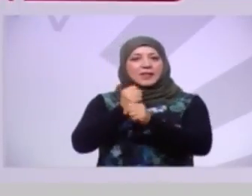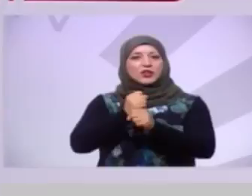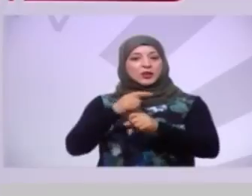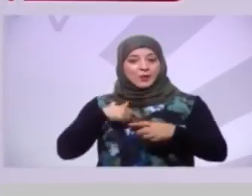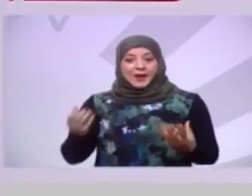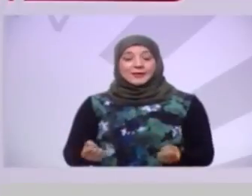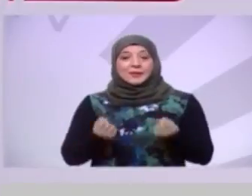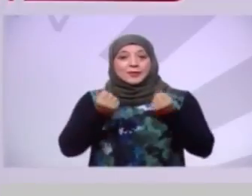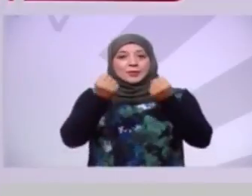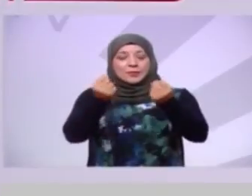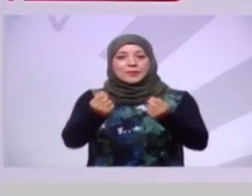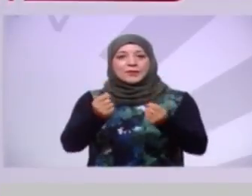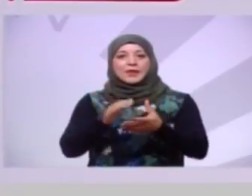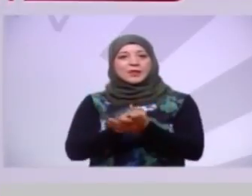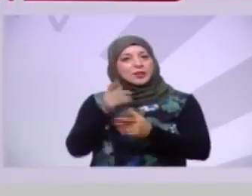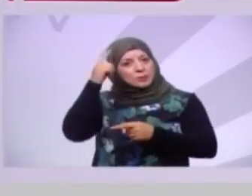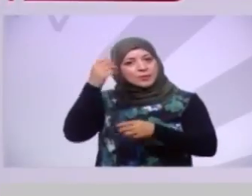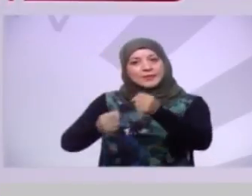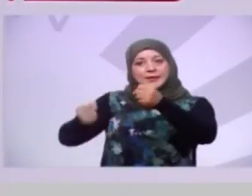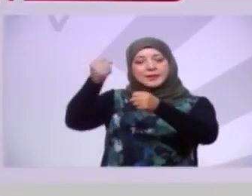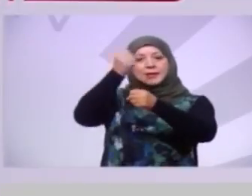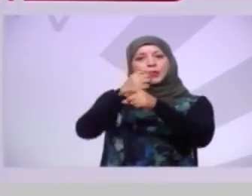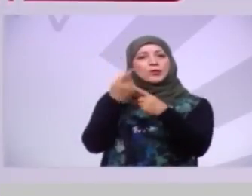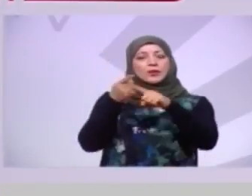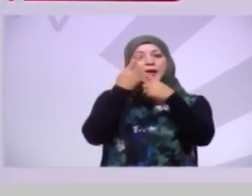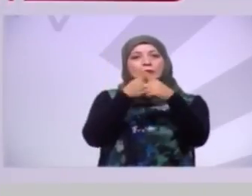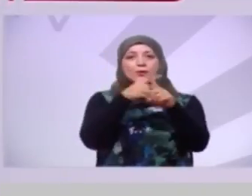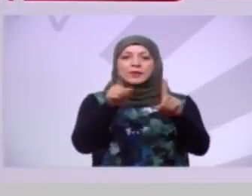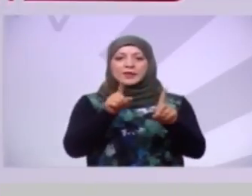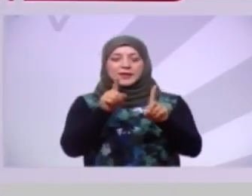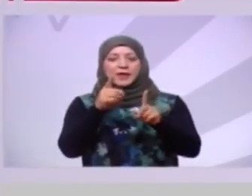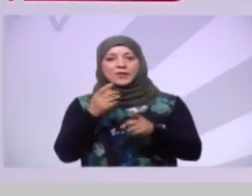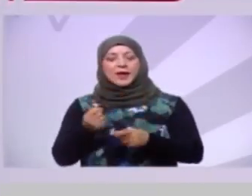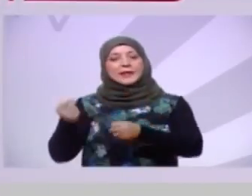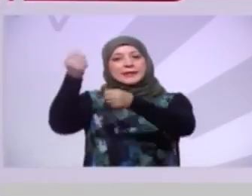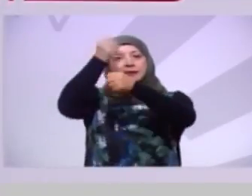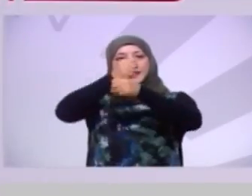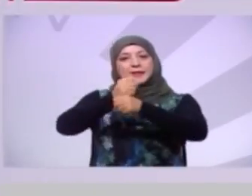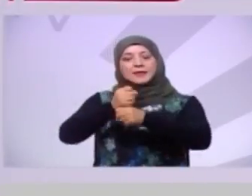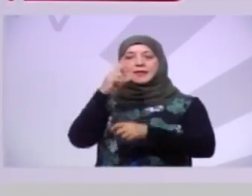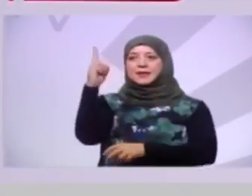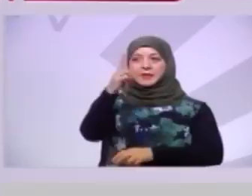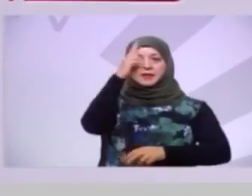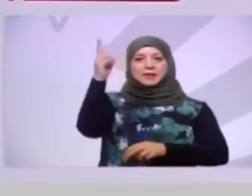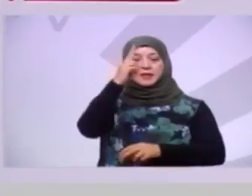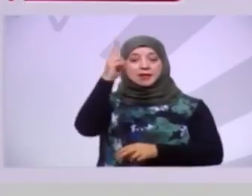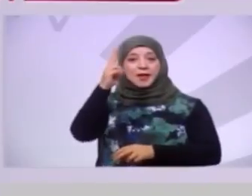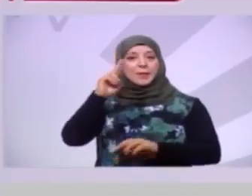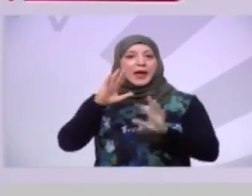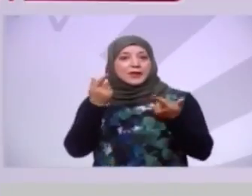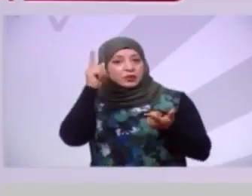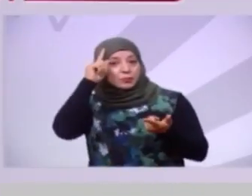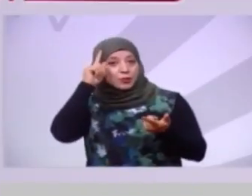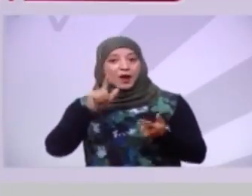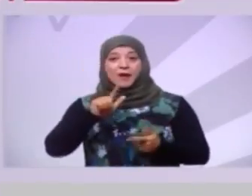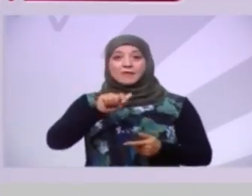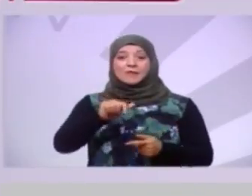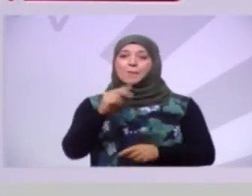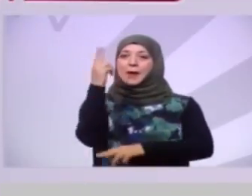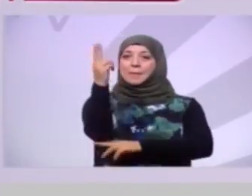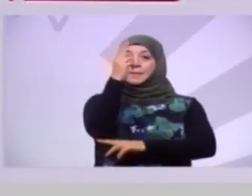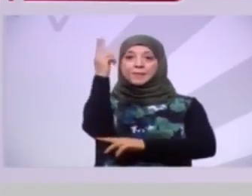لبعث وادافع والبعث مع تعليم عالي اخر لان المنطقه لها